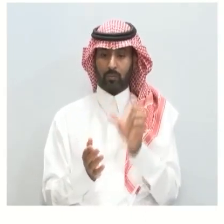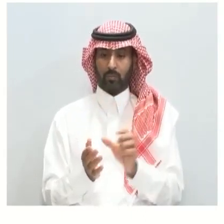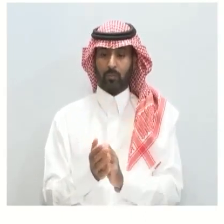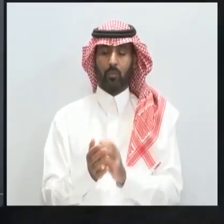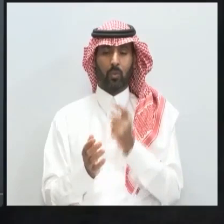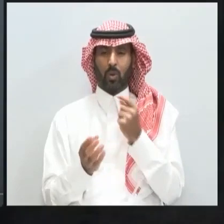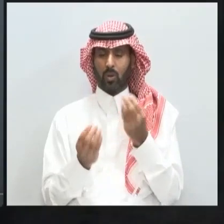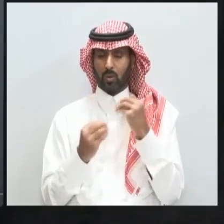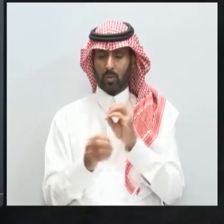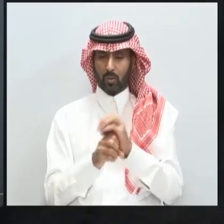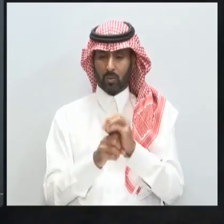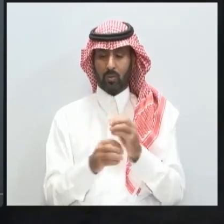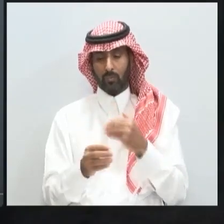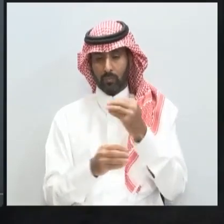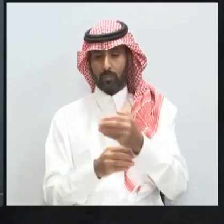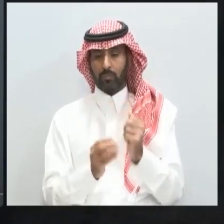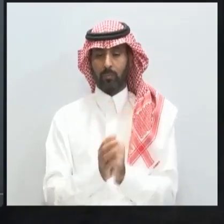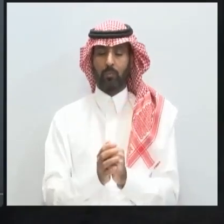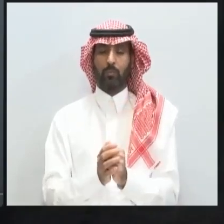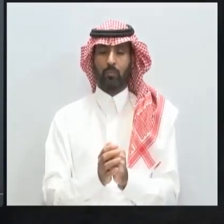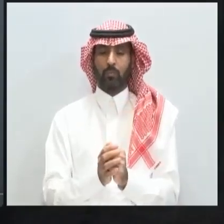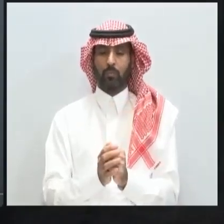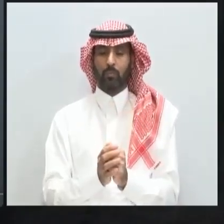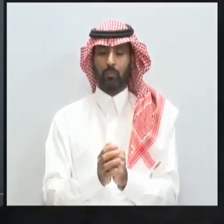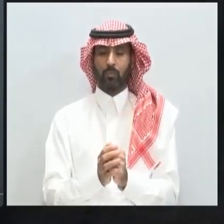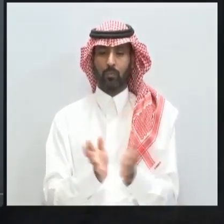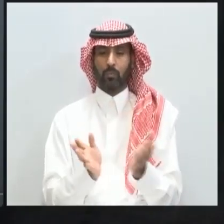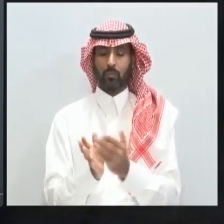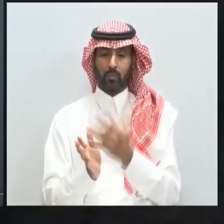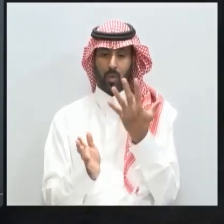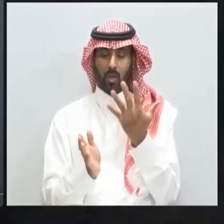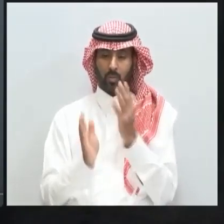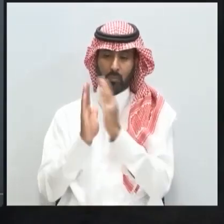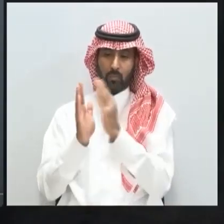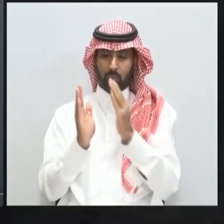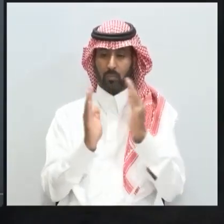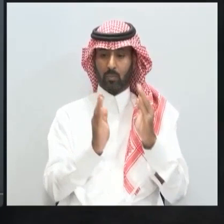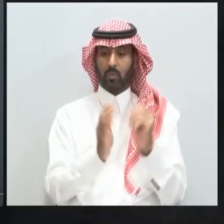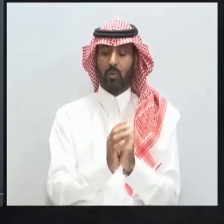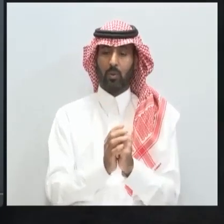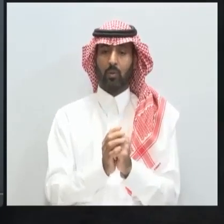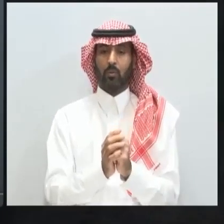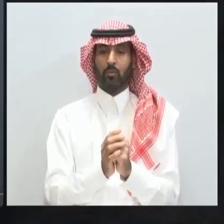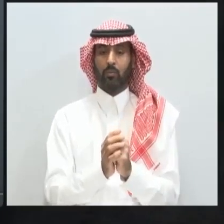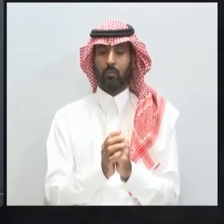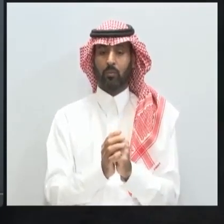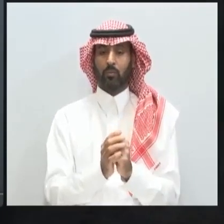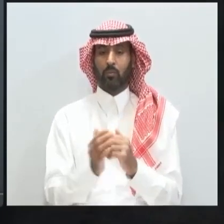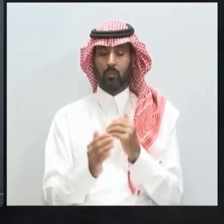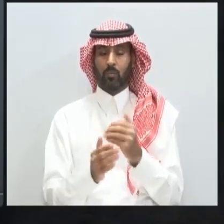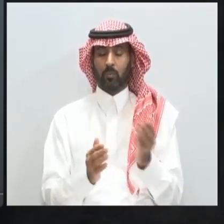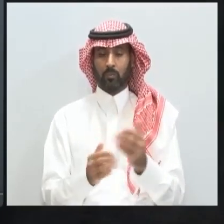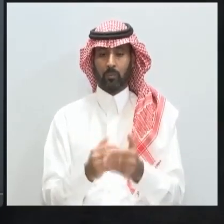ما نتناوله باذن الله تعالى في شرح هذه الماده خمس وحدات ناتي باذن الله تعال تعالى